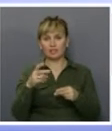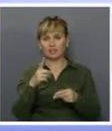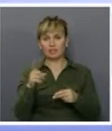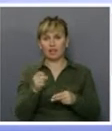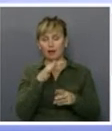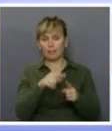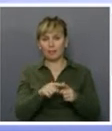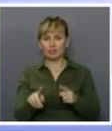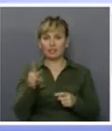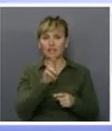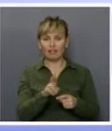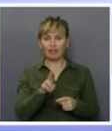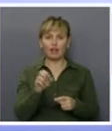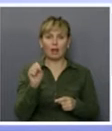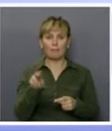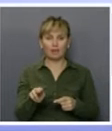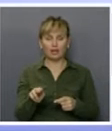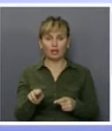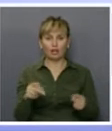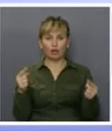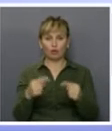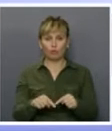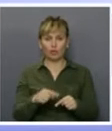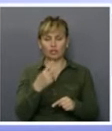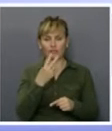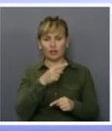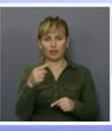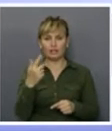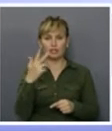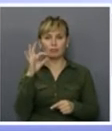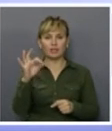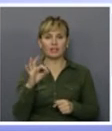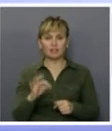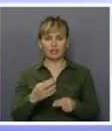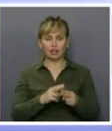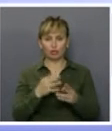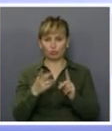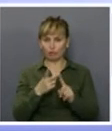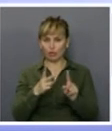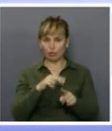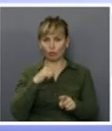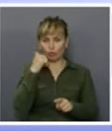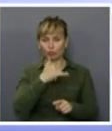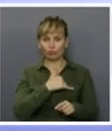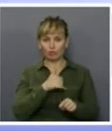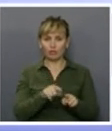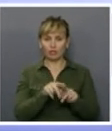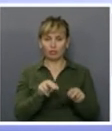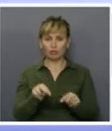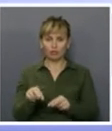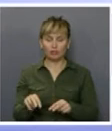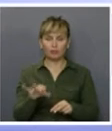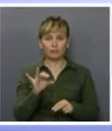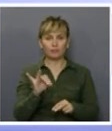период январь-апрель мы упали где-то на 2-3%. То есть это уже второй год у нас наблюдается падение. При этом